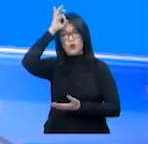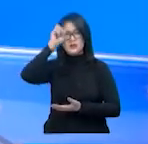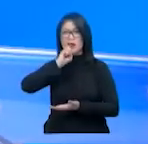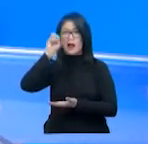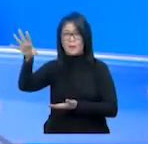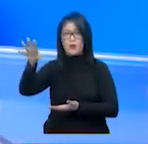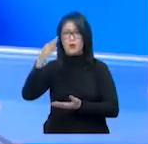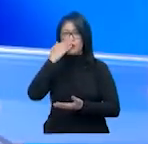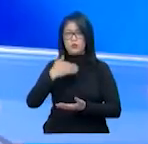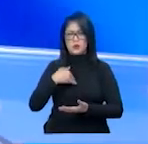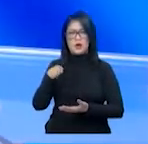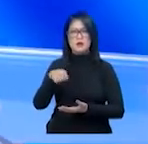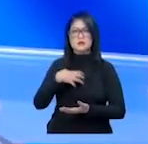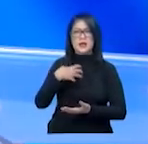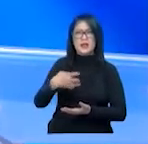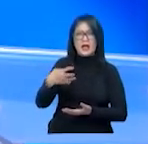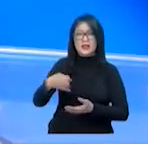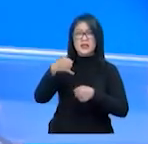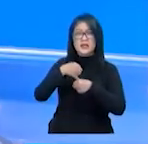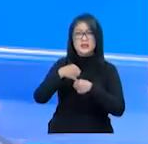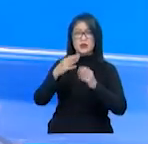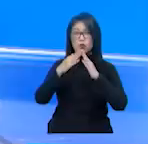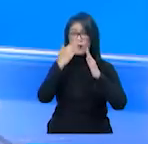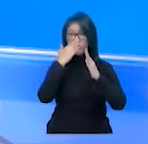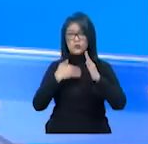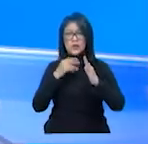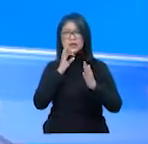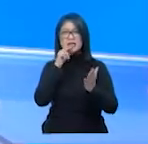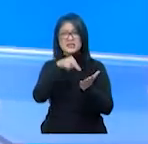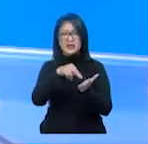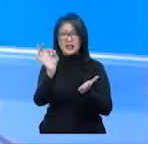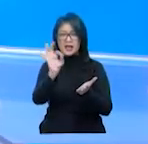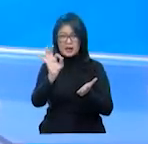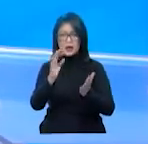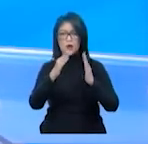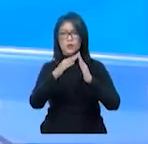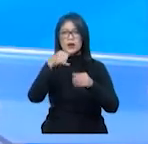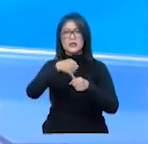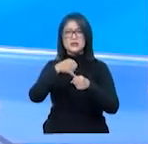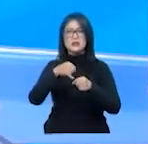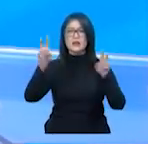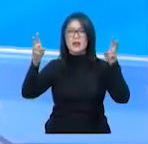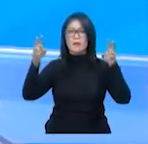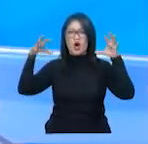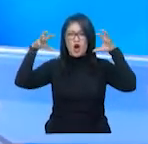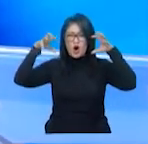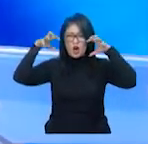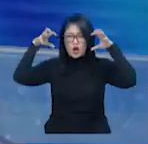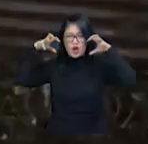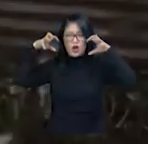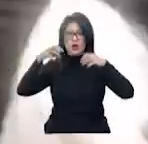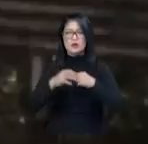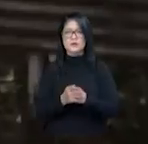karena pembuat konten masuk ke dalam rumah miliknya tanpa izin dan menjadikannya sebagai konten bertema horor.